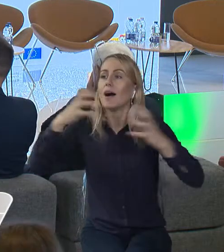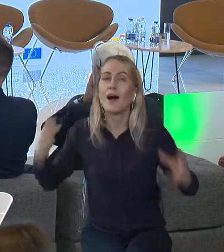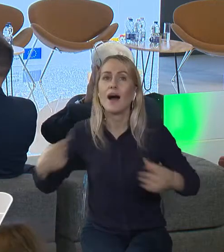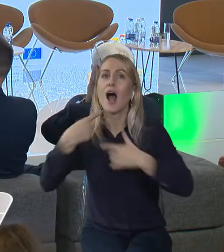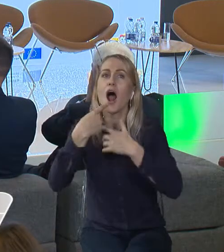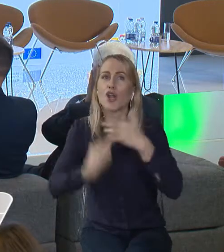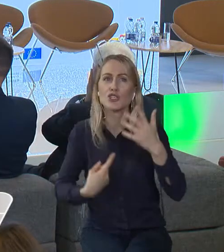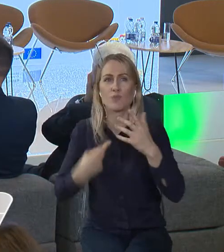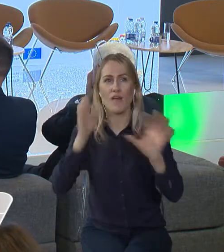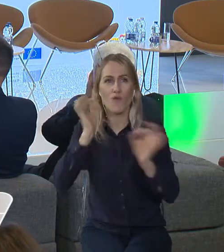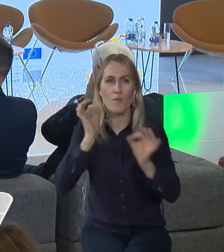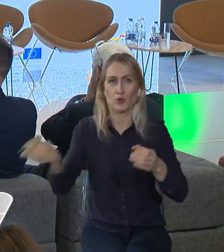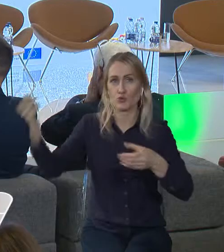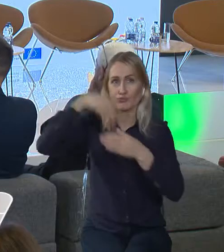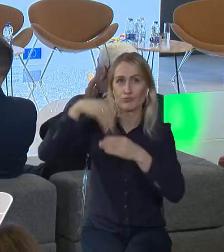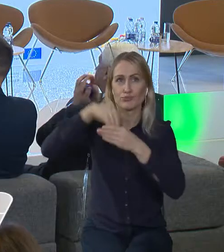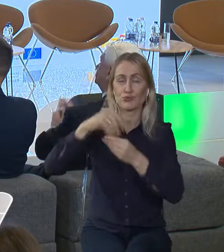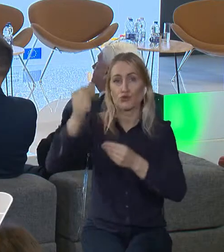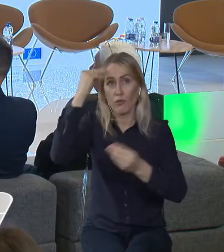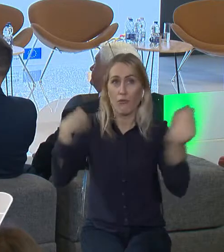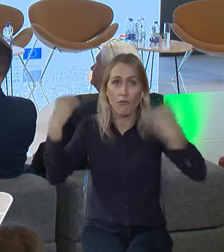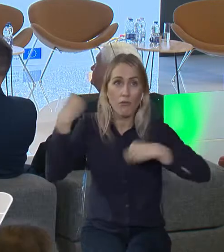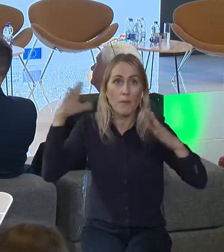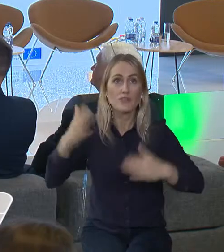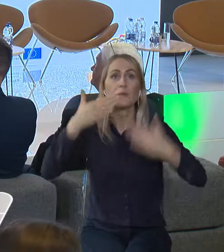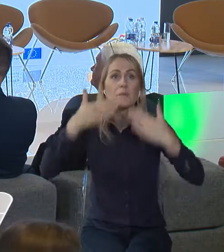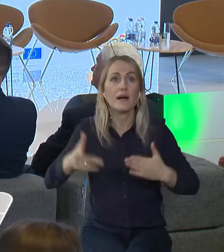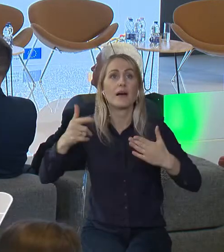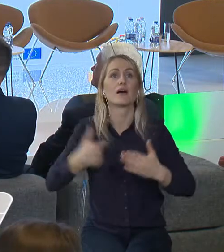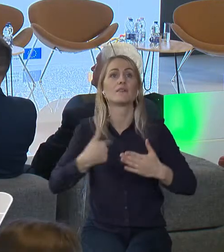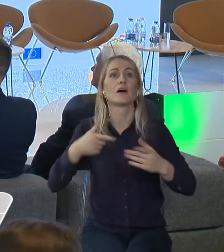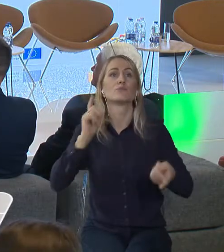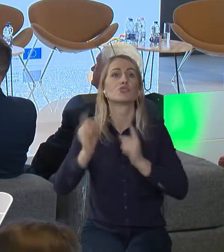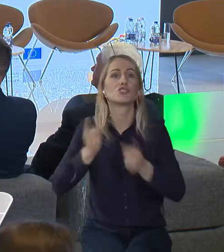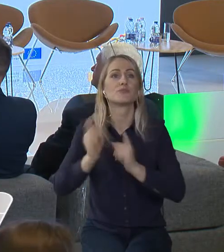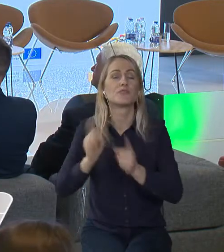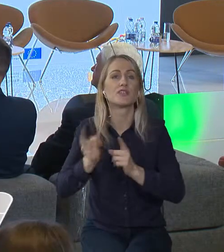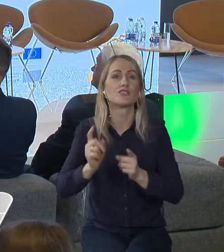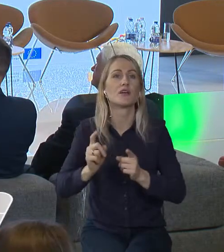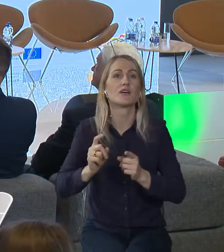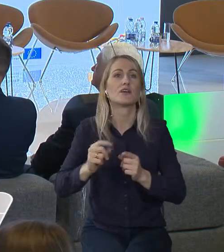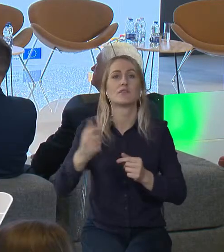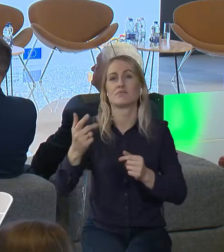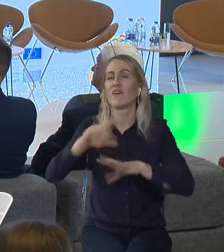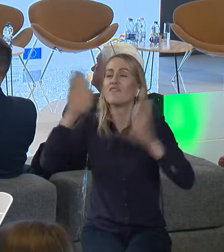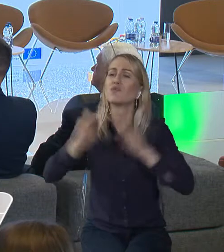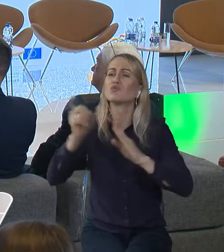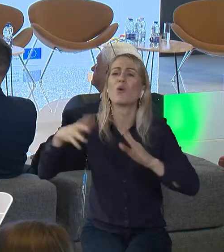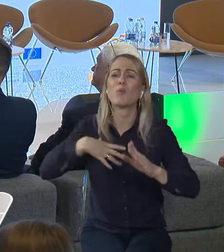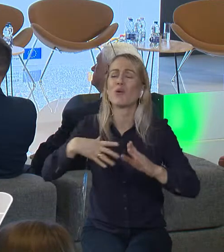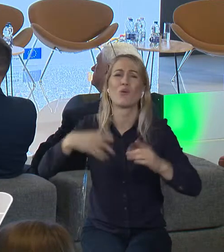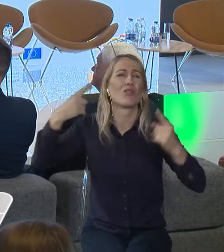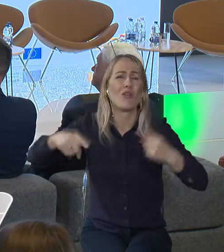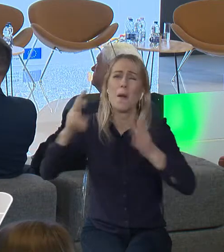do nas wpłynie, że tak powiem, przyspieszy nasze zaniedbania, myślę, że co najmniej 30 lat do przodu,